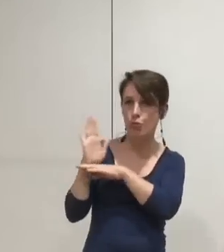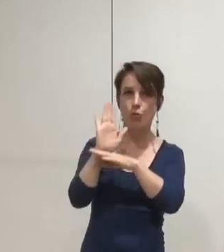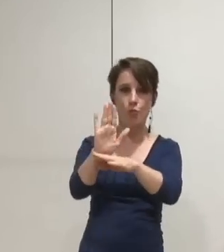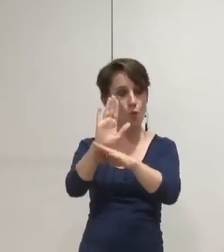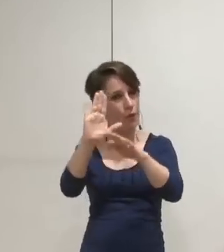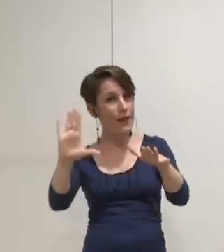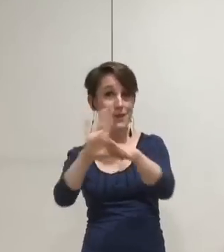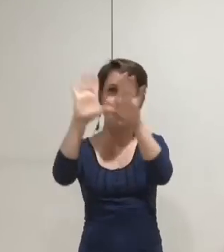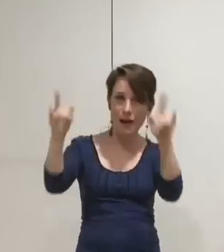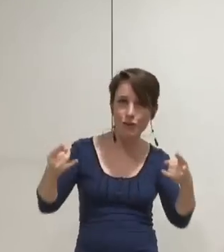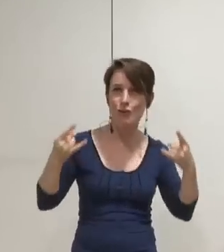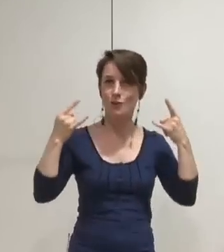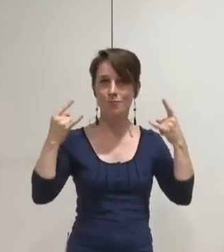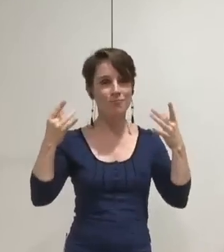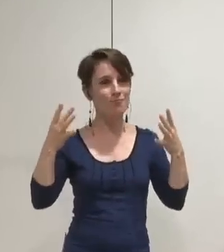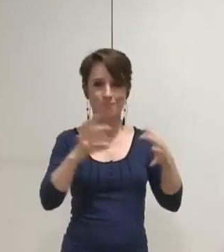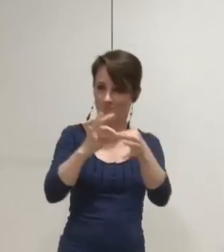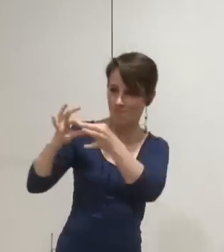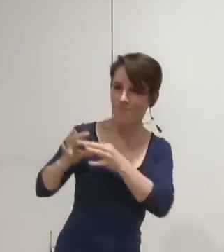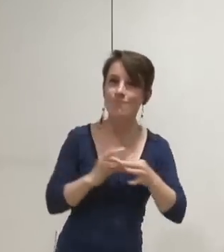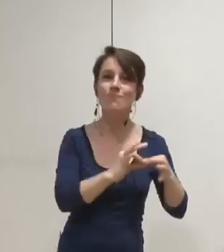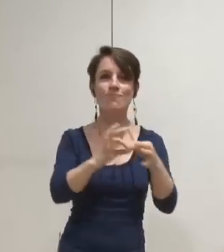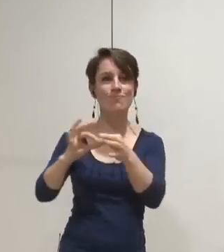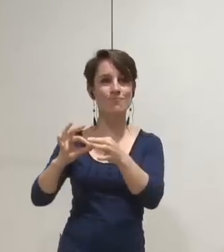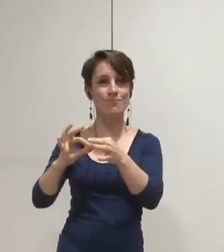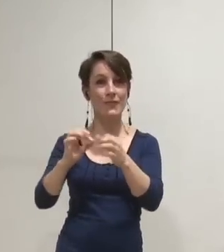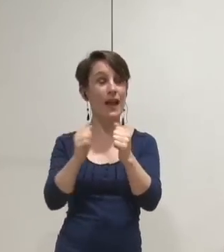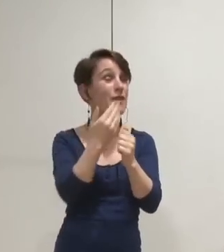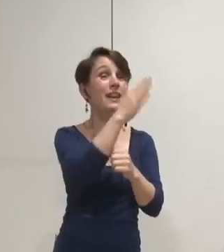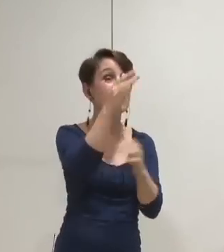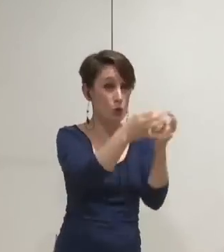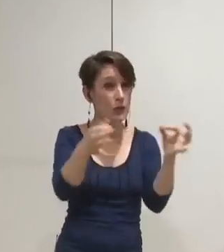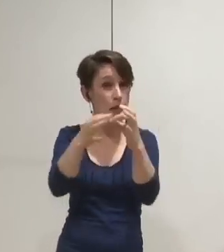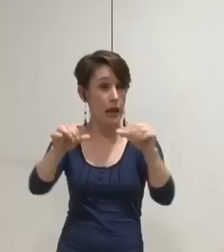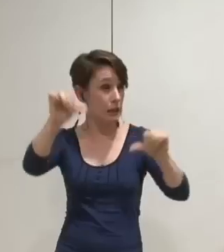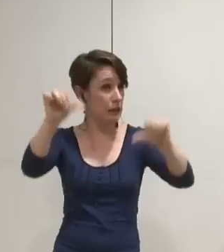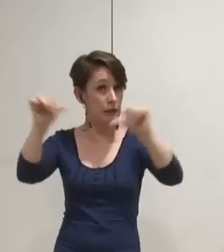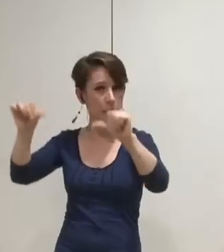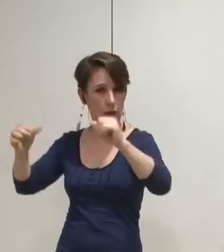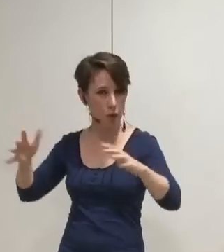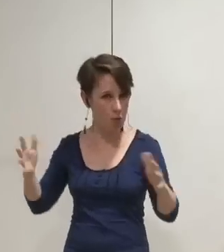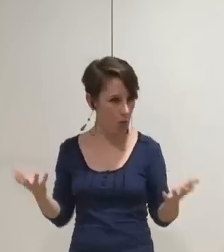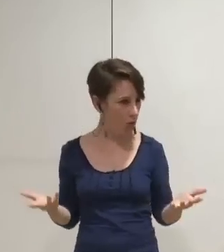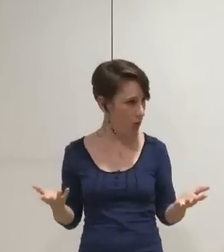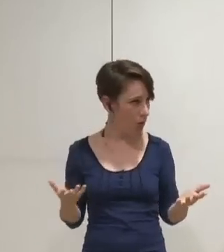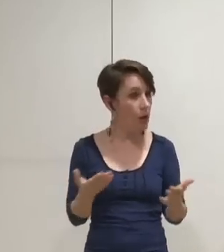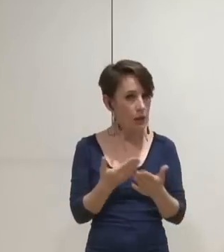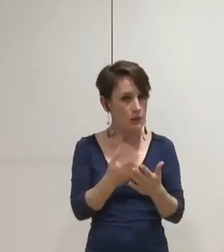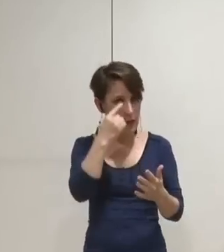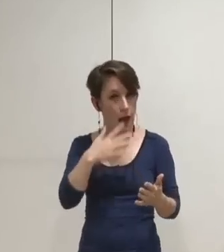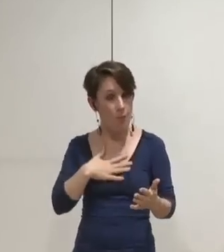marketing commun une un commercial commun avec tous les autres outils voilà une question qui à mon avis